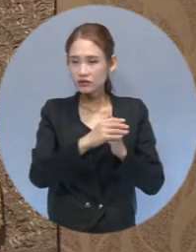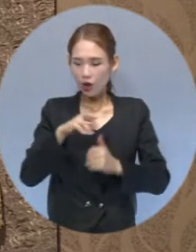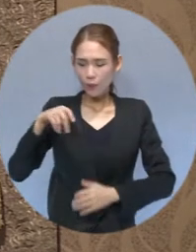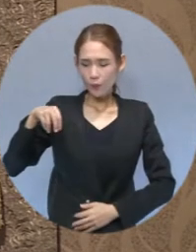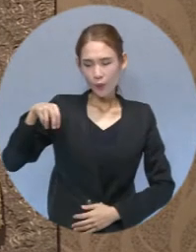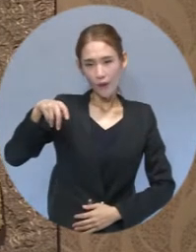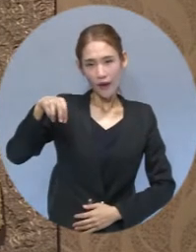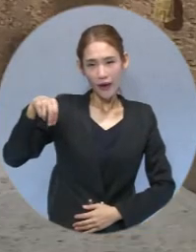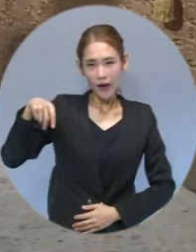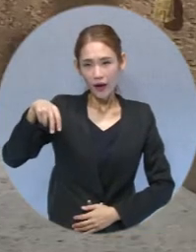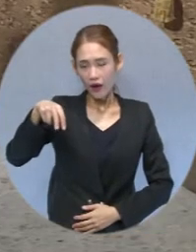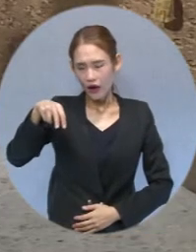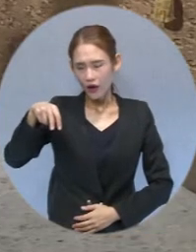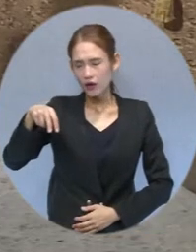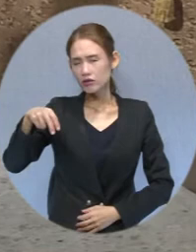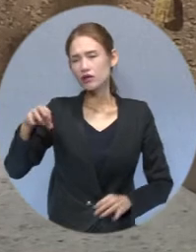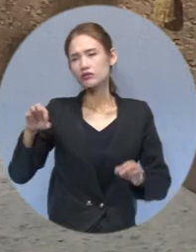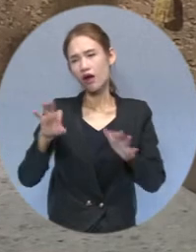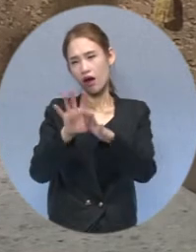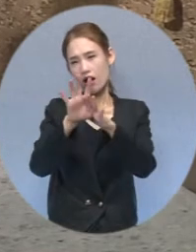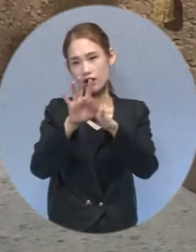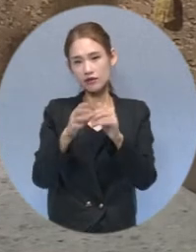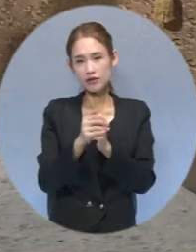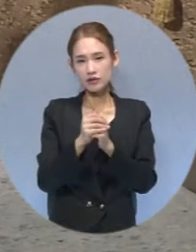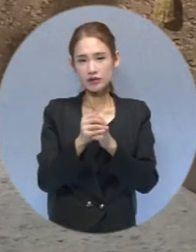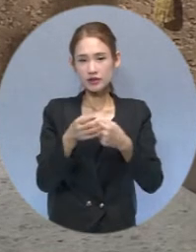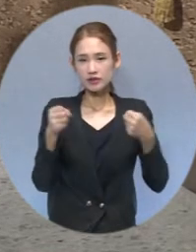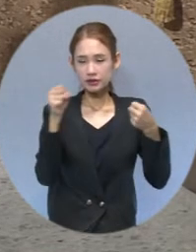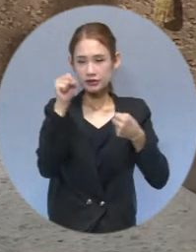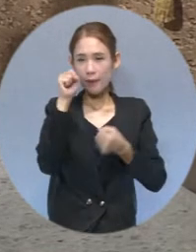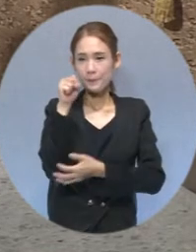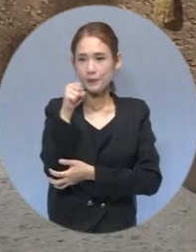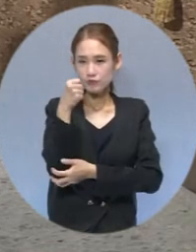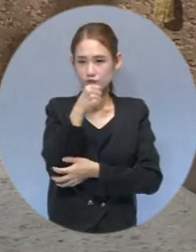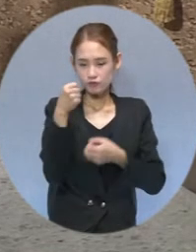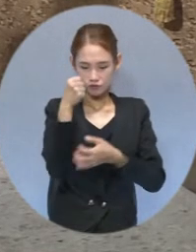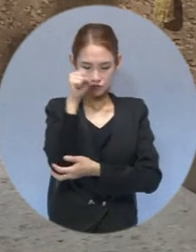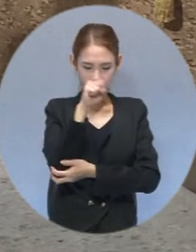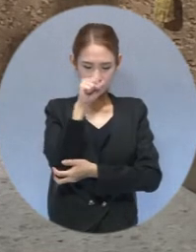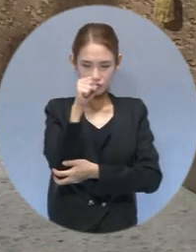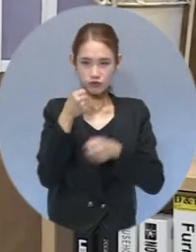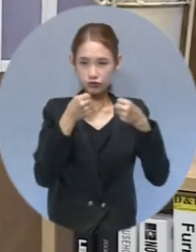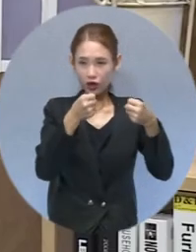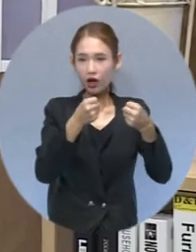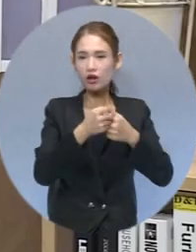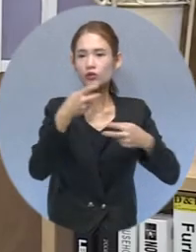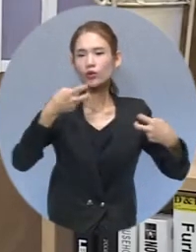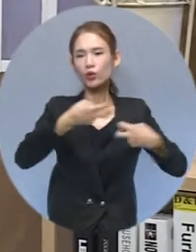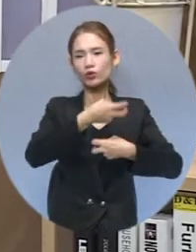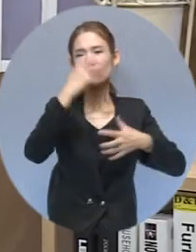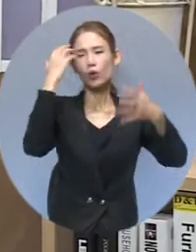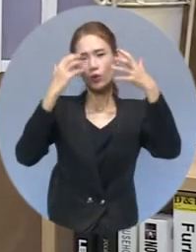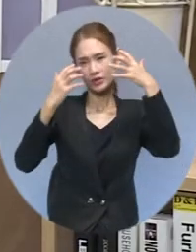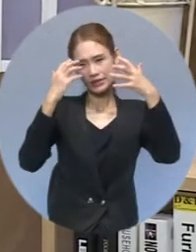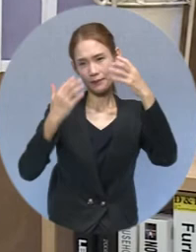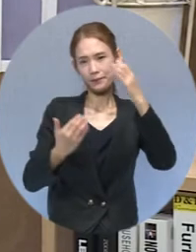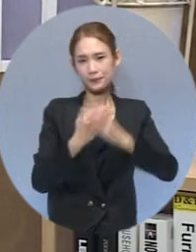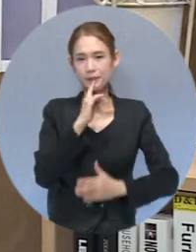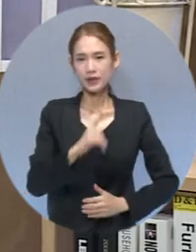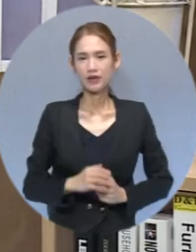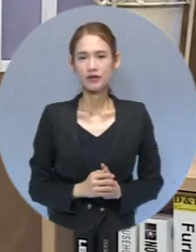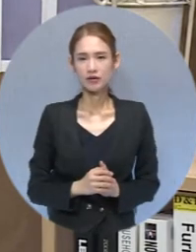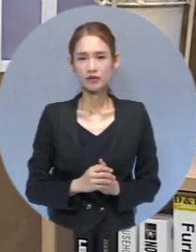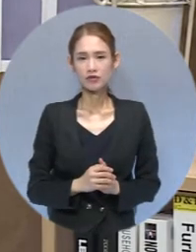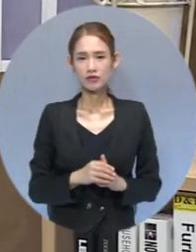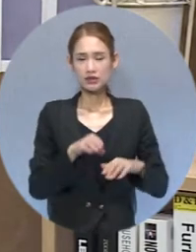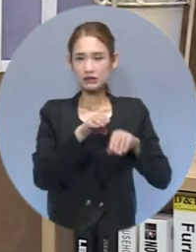있는 거고요. 네, 또 이 드라이브 스루 매장이 많아지면서 또 교통 혼잡을 좀 야기하기도 하더라고요. 저는 이게